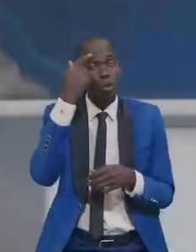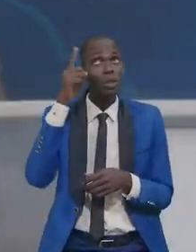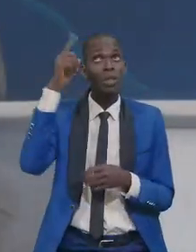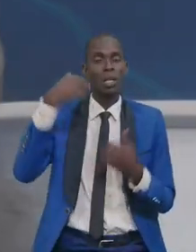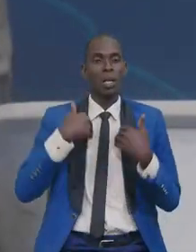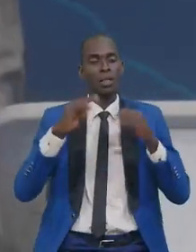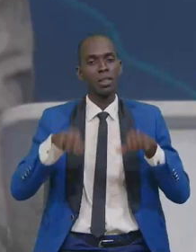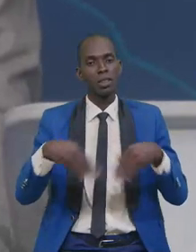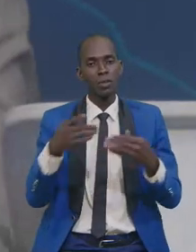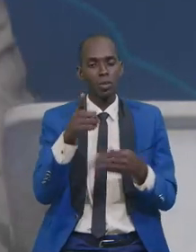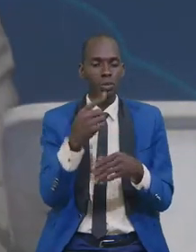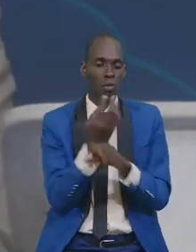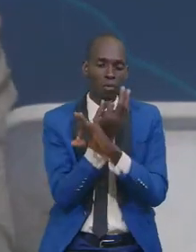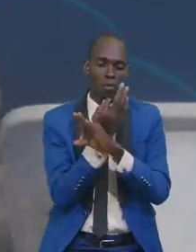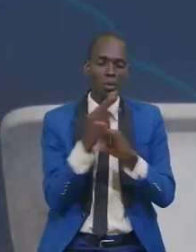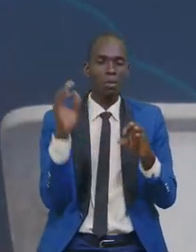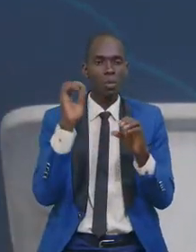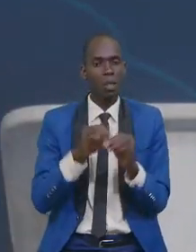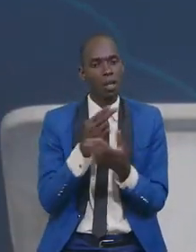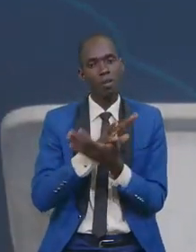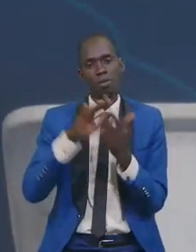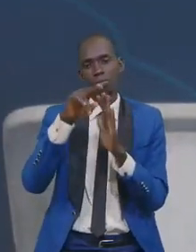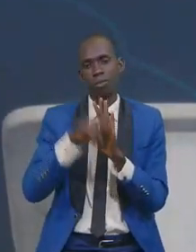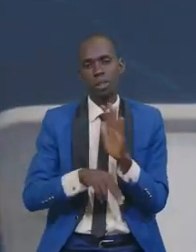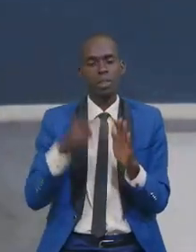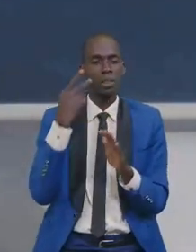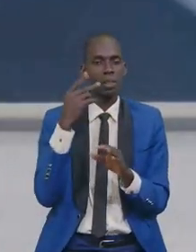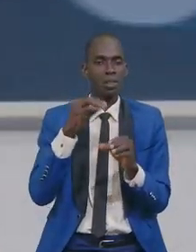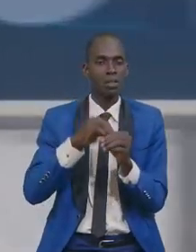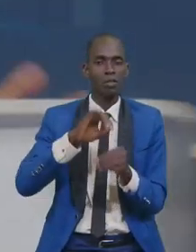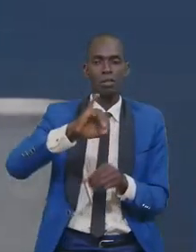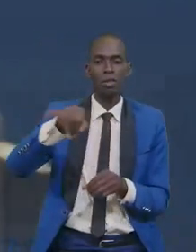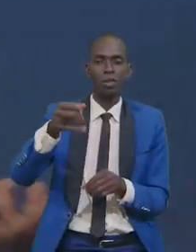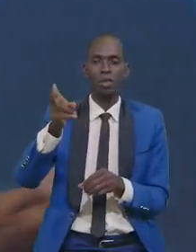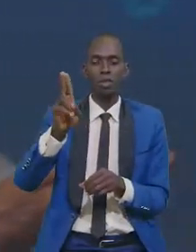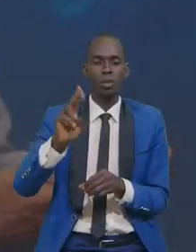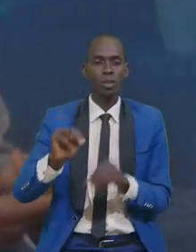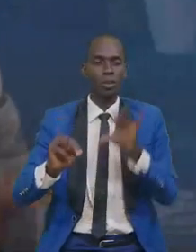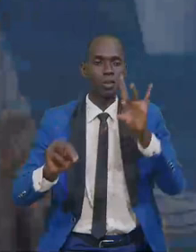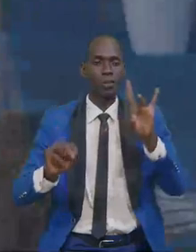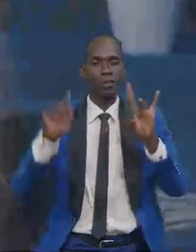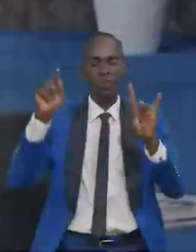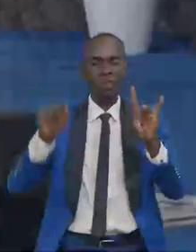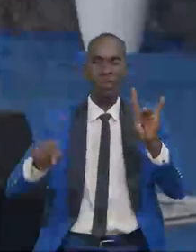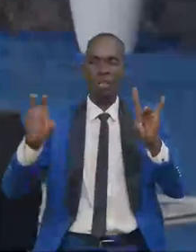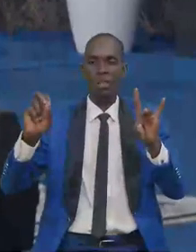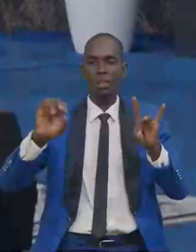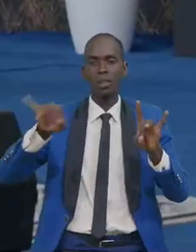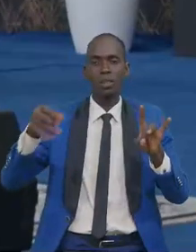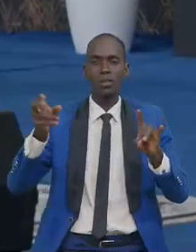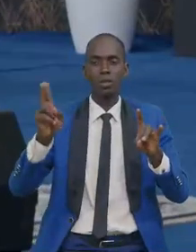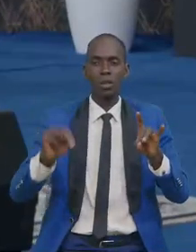Parce qu'il te donne la libération dans la sainteté. Voyons Jean au chapitre 8, verset